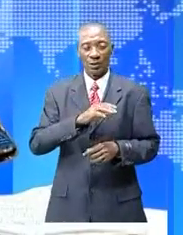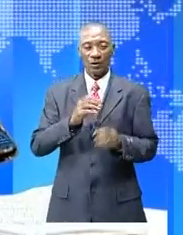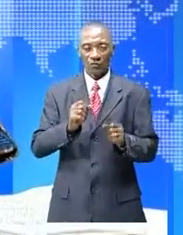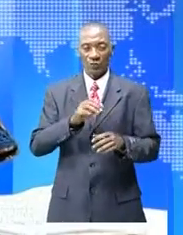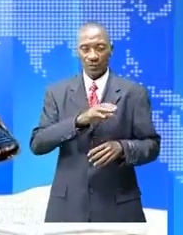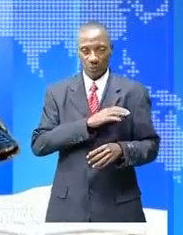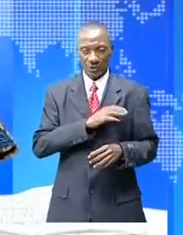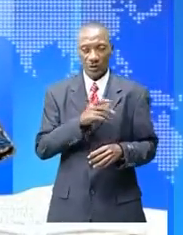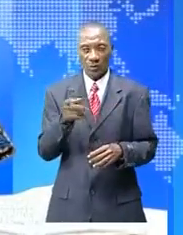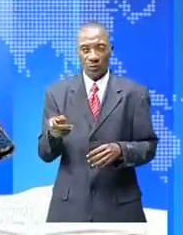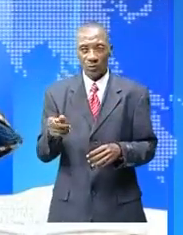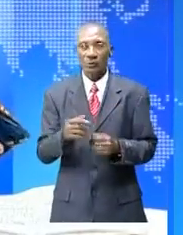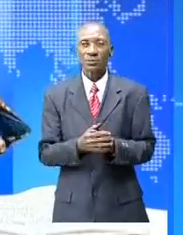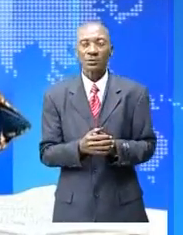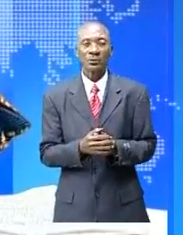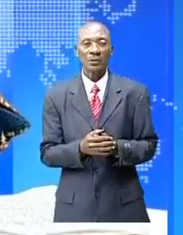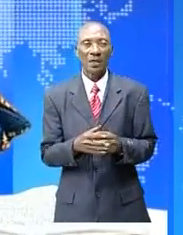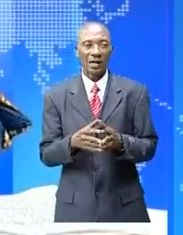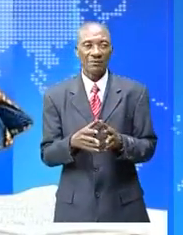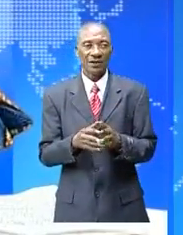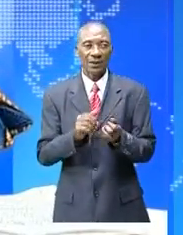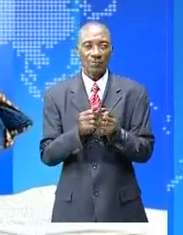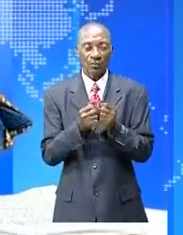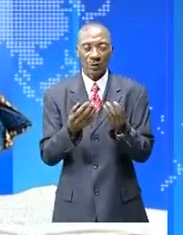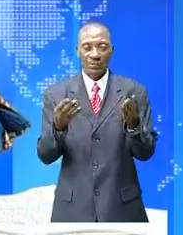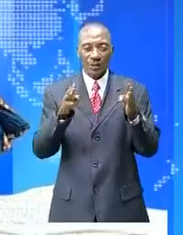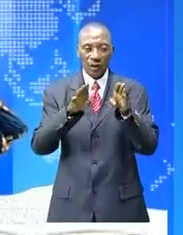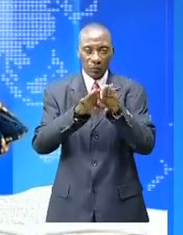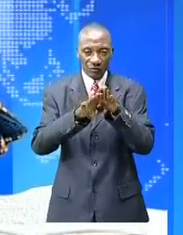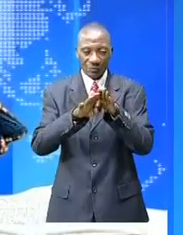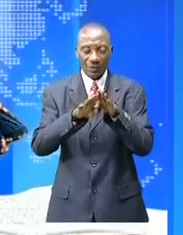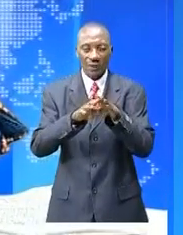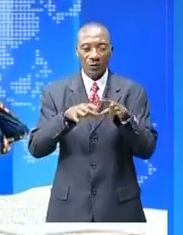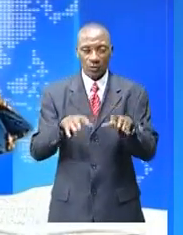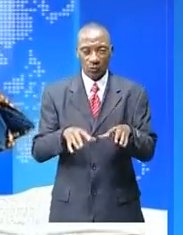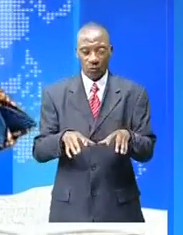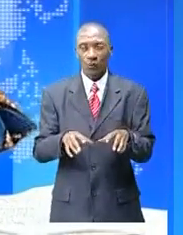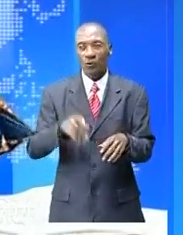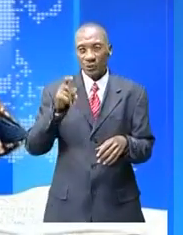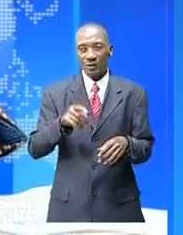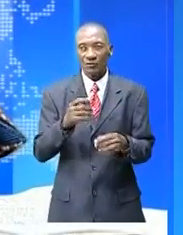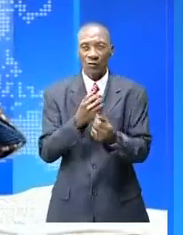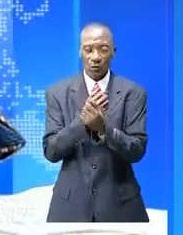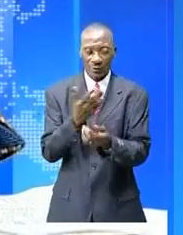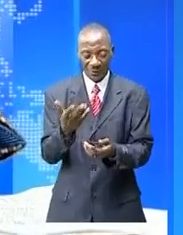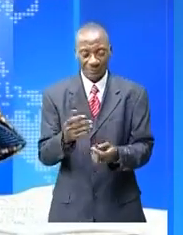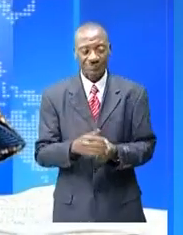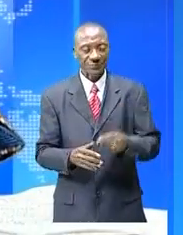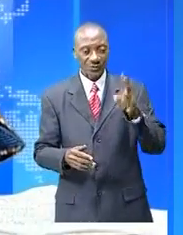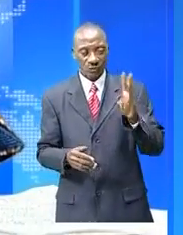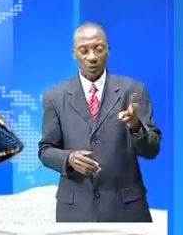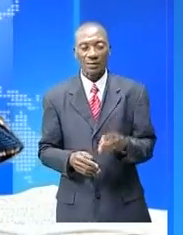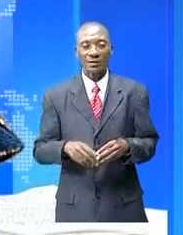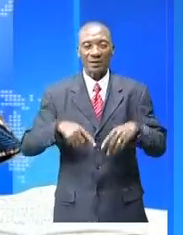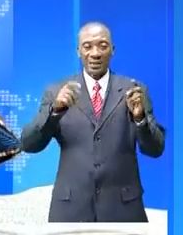en progression sur l'avenue au Congo refait des dégâts occasionnant des pertes en matériel. Pas d'année blanche en RDC,